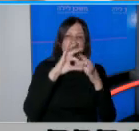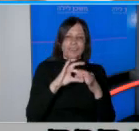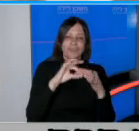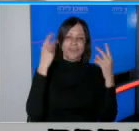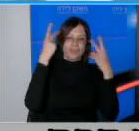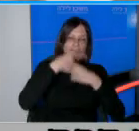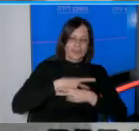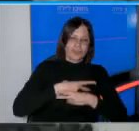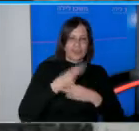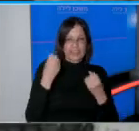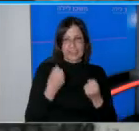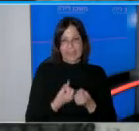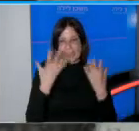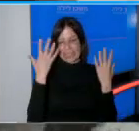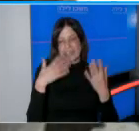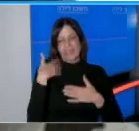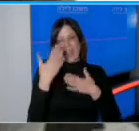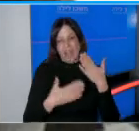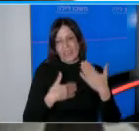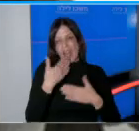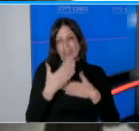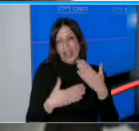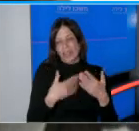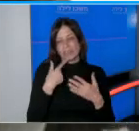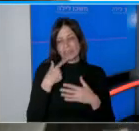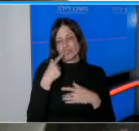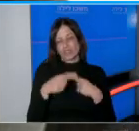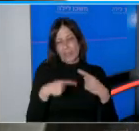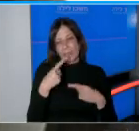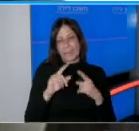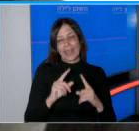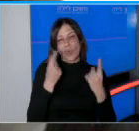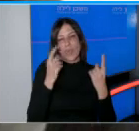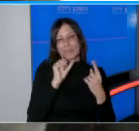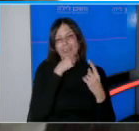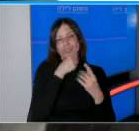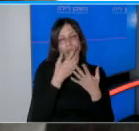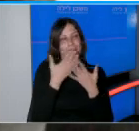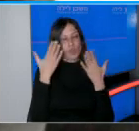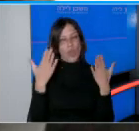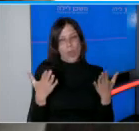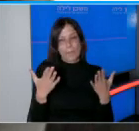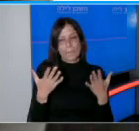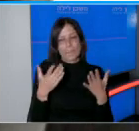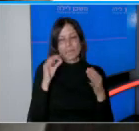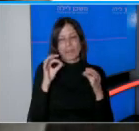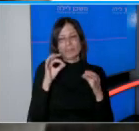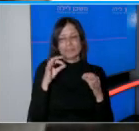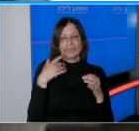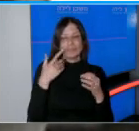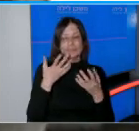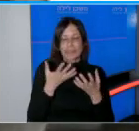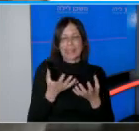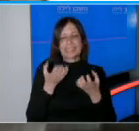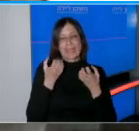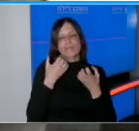מובן, מאוד מאוד טבעי, ולאט לאט עם בוא השנים והאירועים ההיסטוריים הגדולים נסחפו לכל מיני